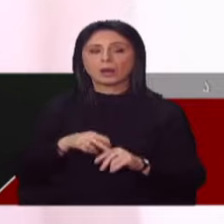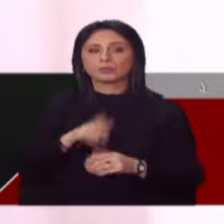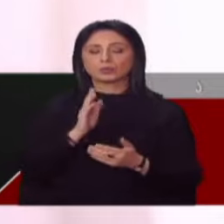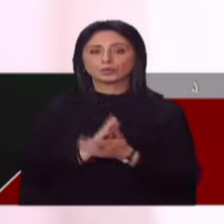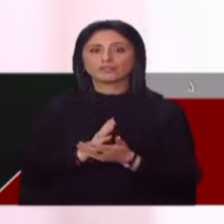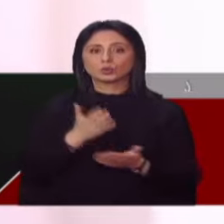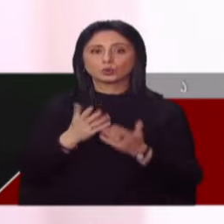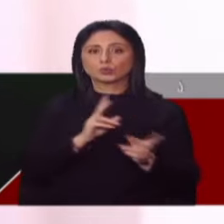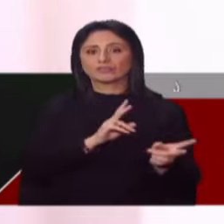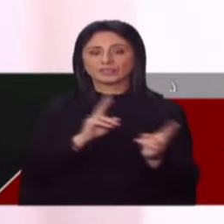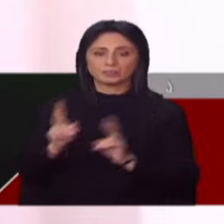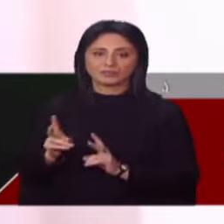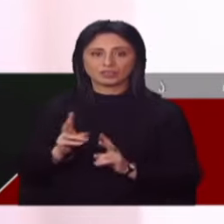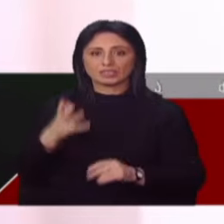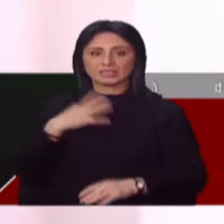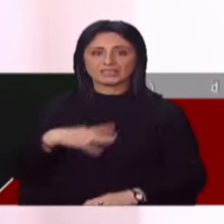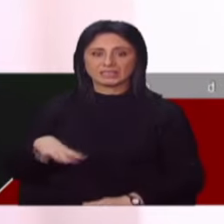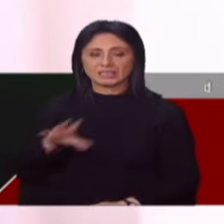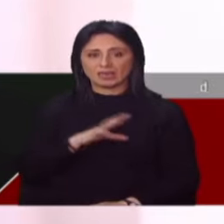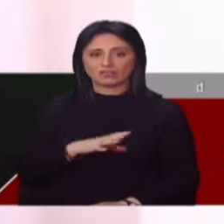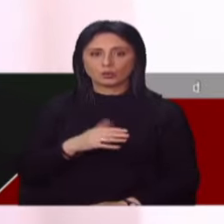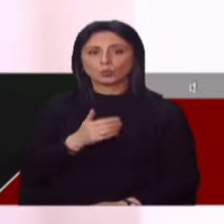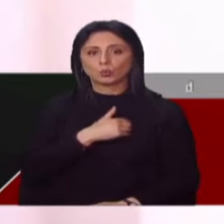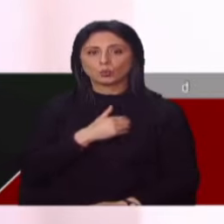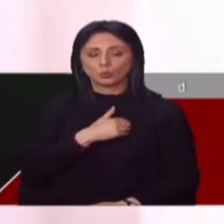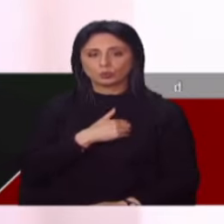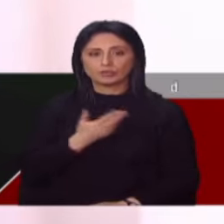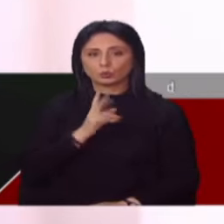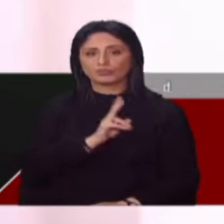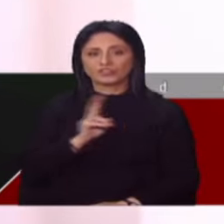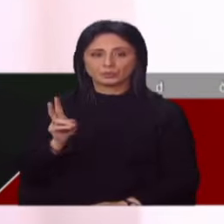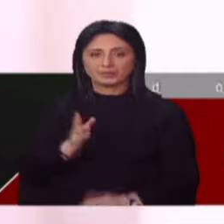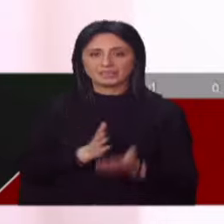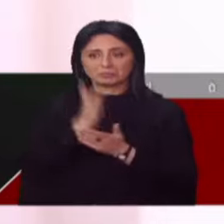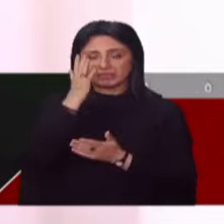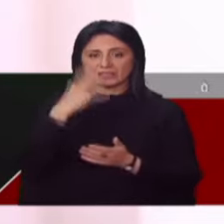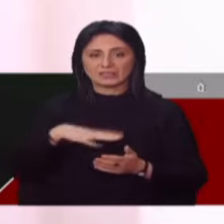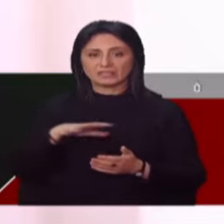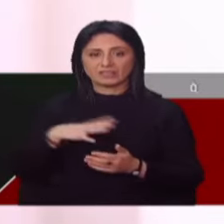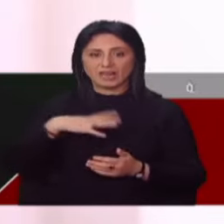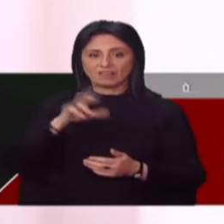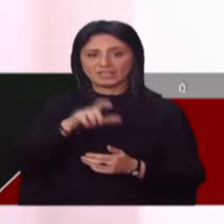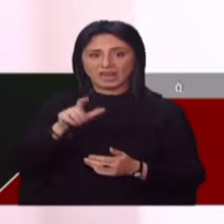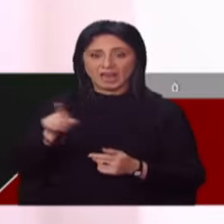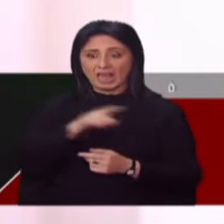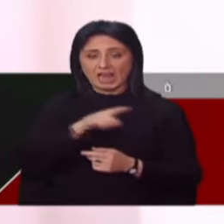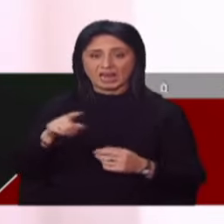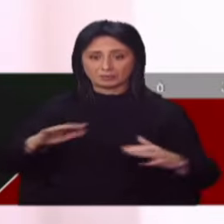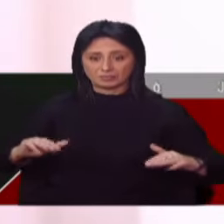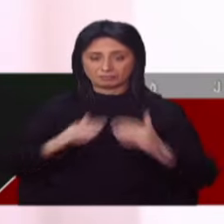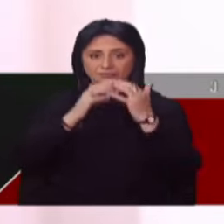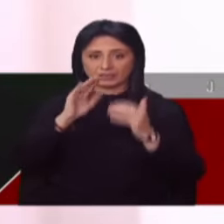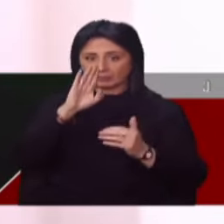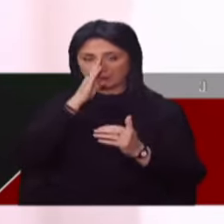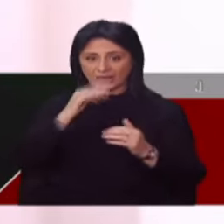არის თუ კი ვინმეს საქართველოში უნდა და თუ კი ვინმეს მიზანია საქართველოში ქართველი ხალხის ერთმანეთზე გადამტერება